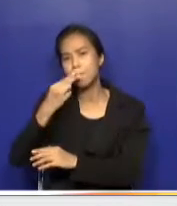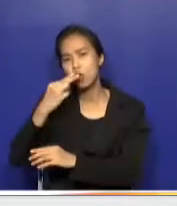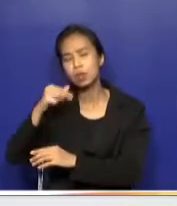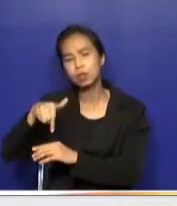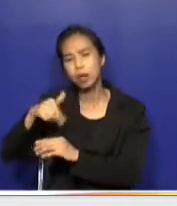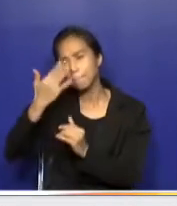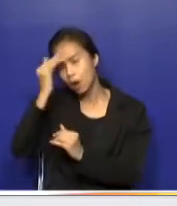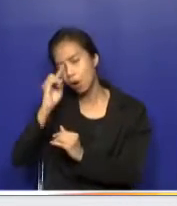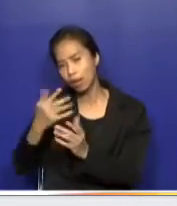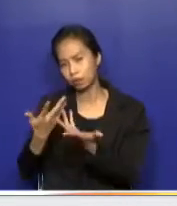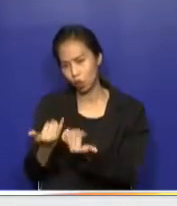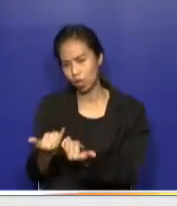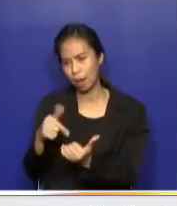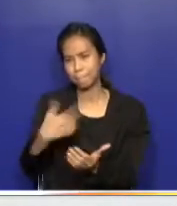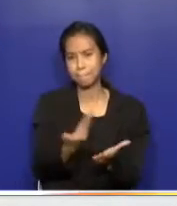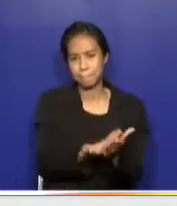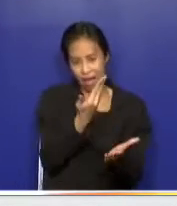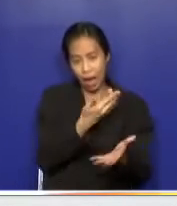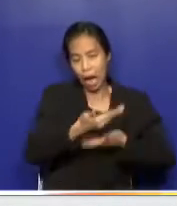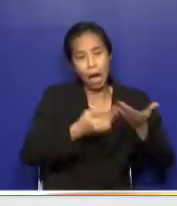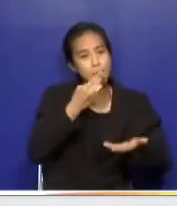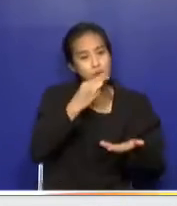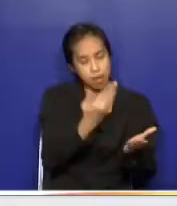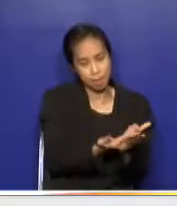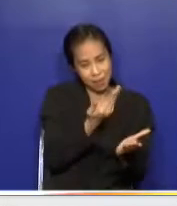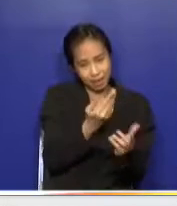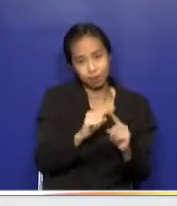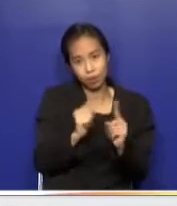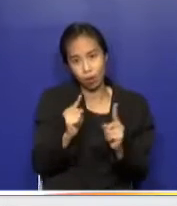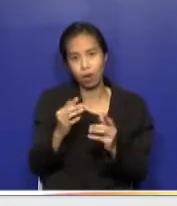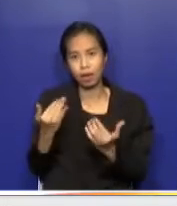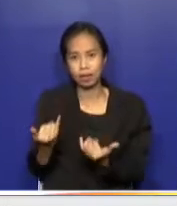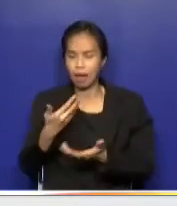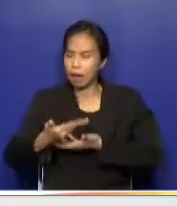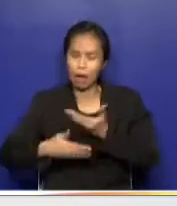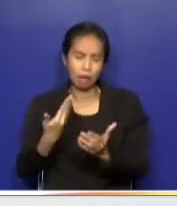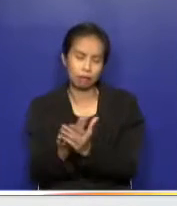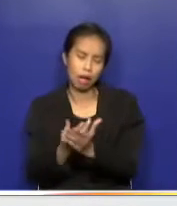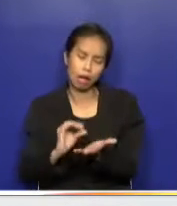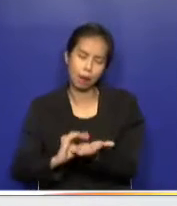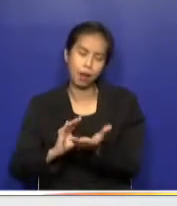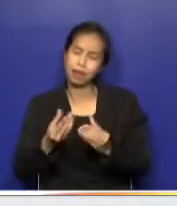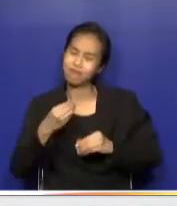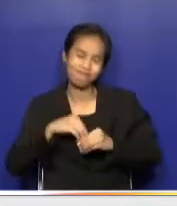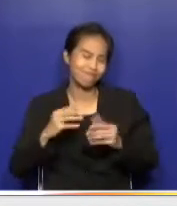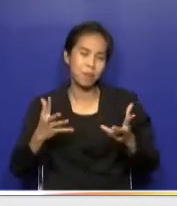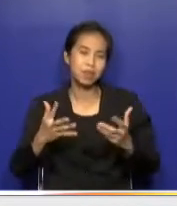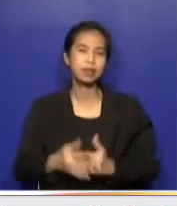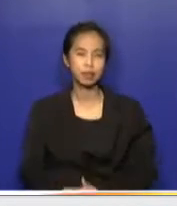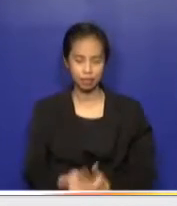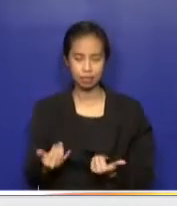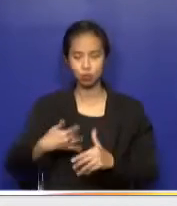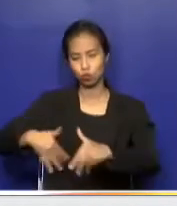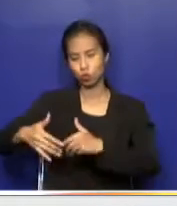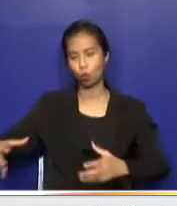ยาสูบแพงมากครับในตอนนี้ก็เลยไม่สามารถที่จะค้าขายแล้วได้กำไรมากขึ้นนะครับชาวบ้านก็เลยรวมตัวกัน